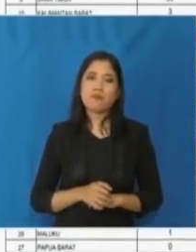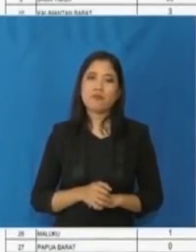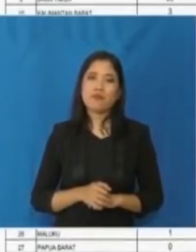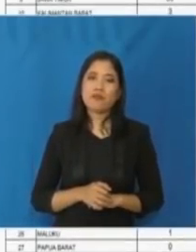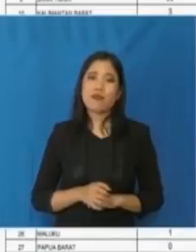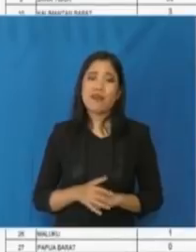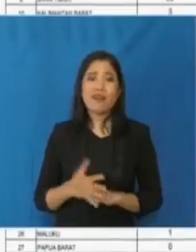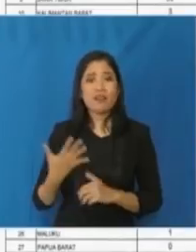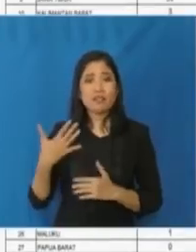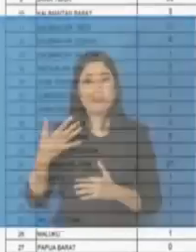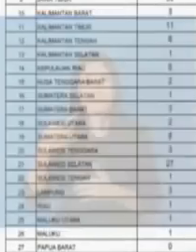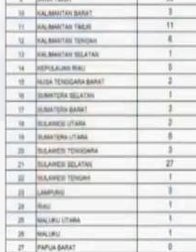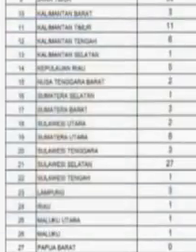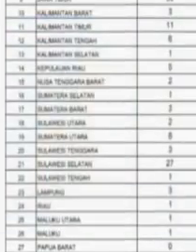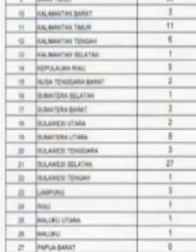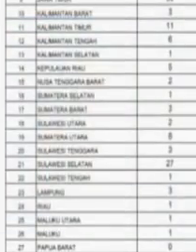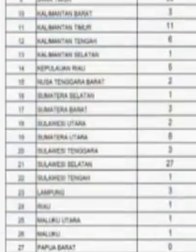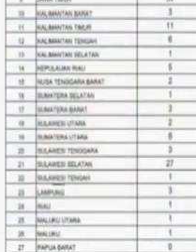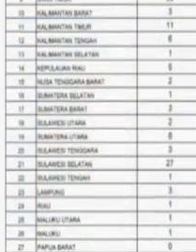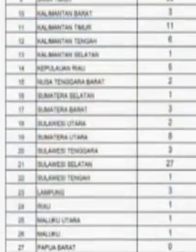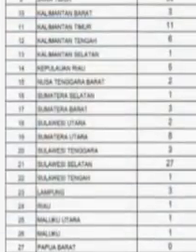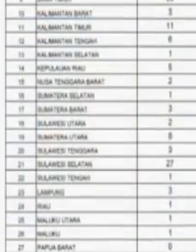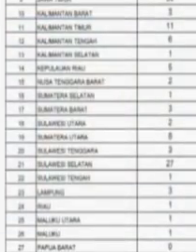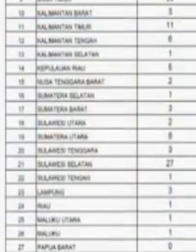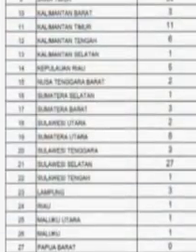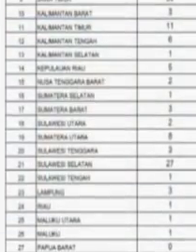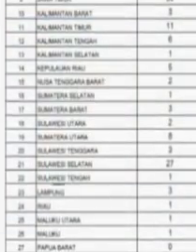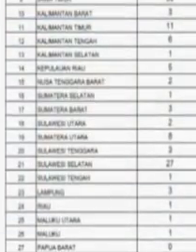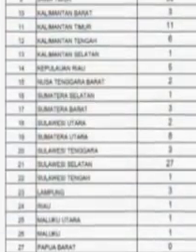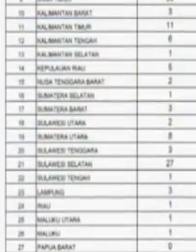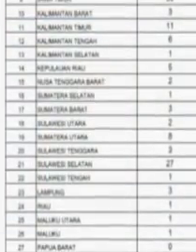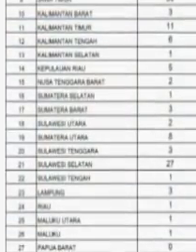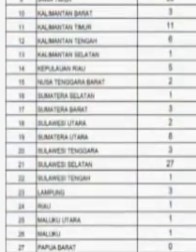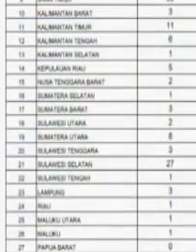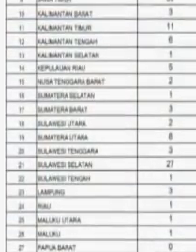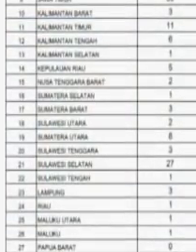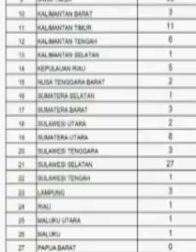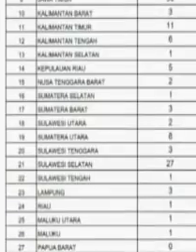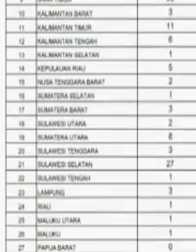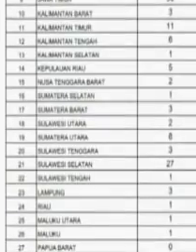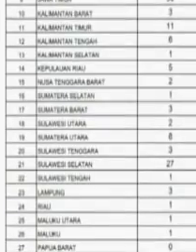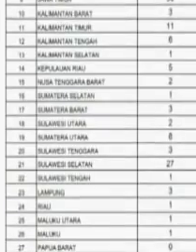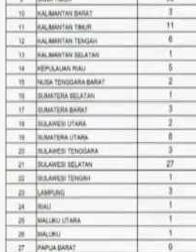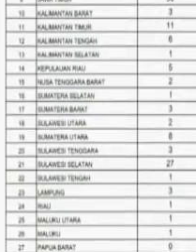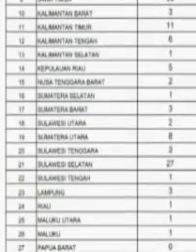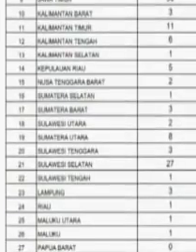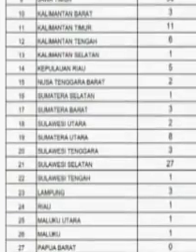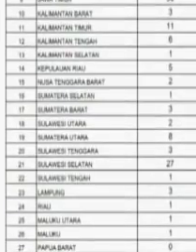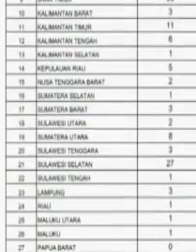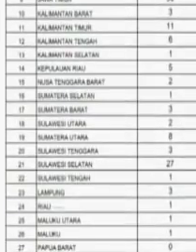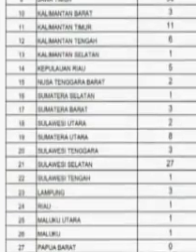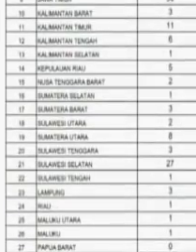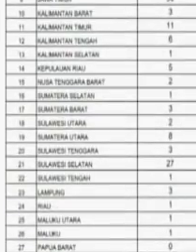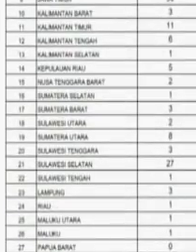sudah dinyatakan sembuh dan boleh pulang sehingga total sembuh adalah 46 dan ada 9